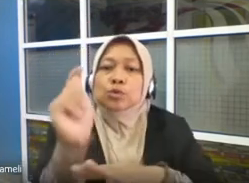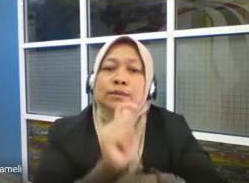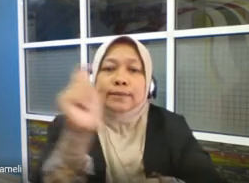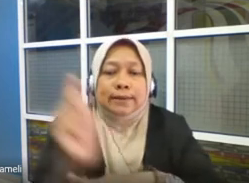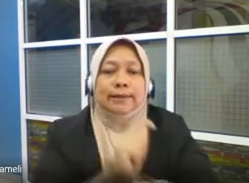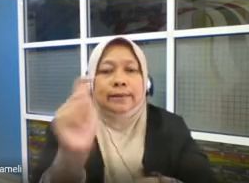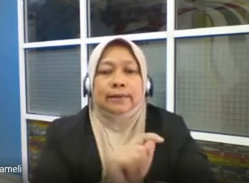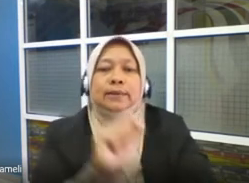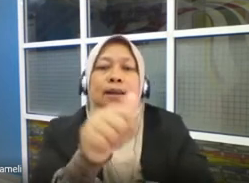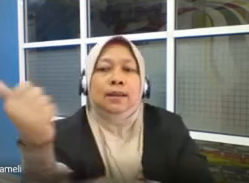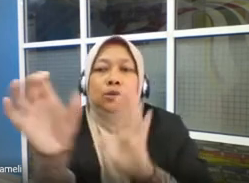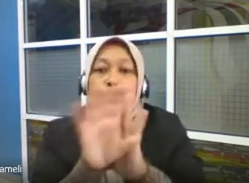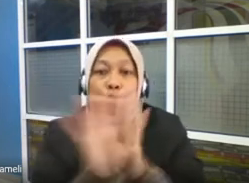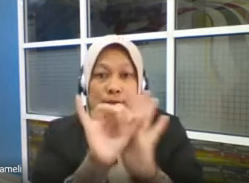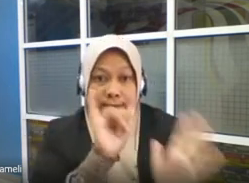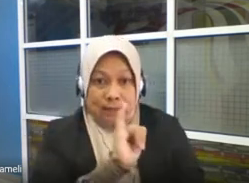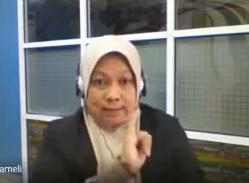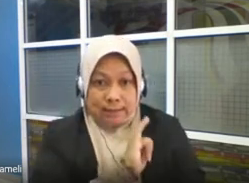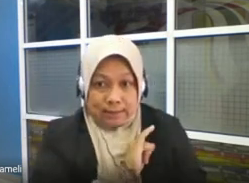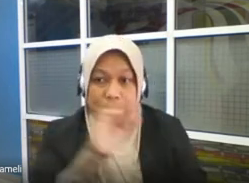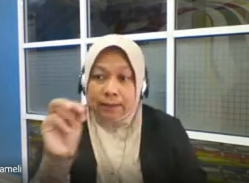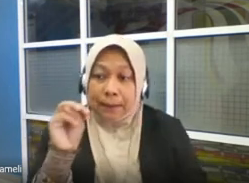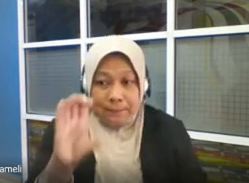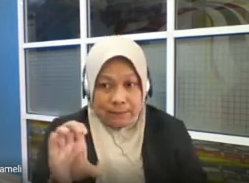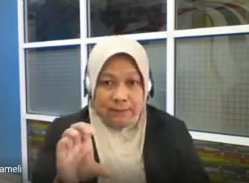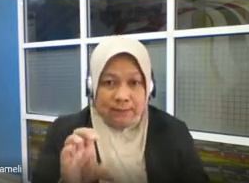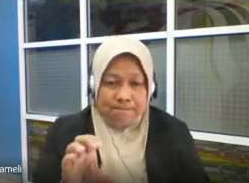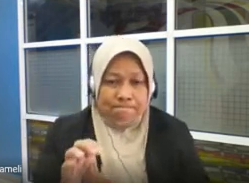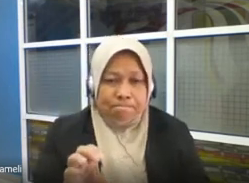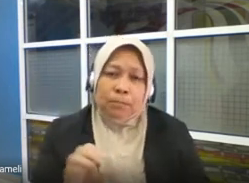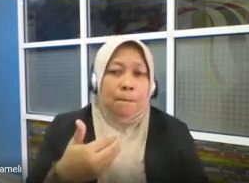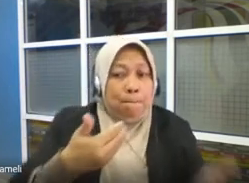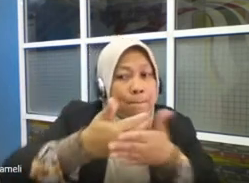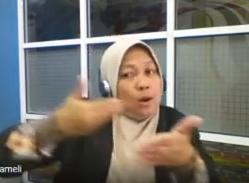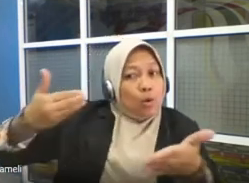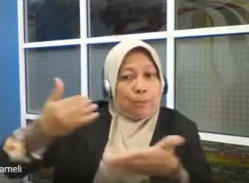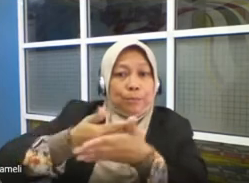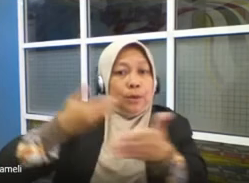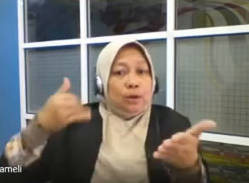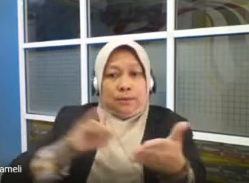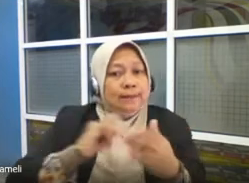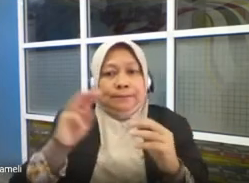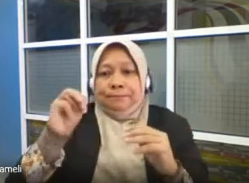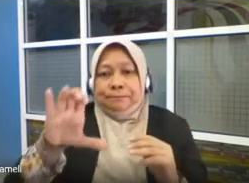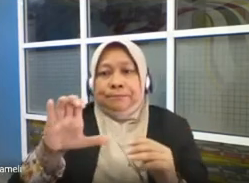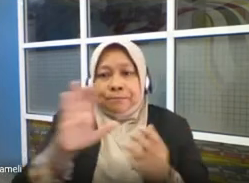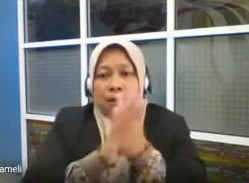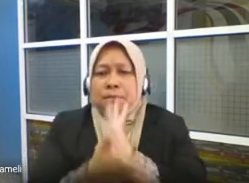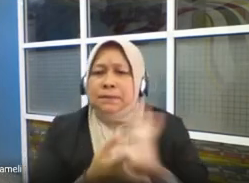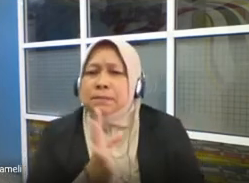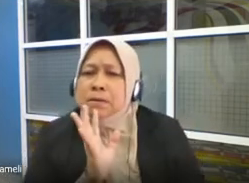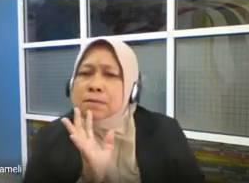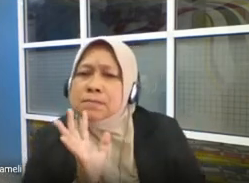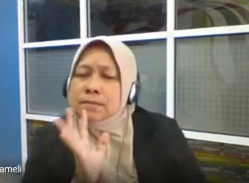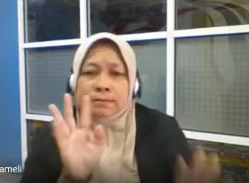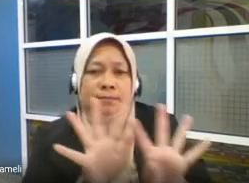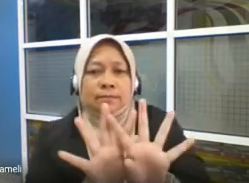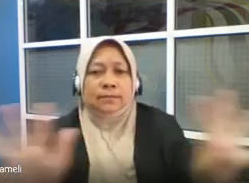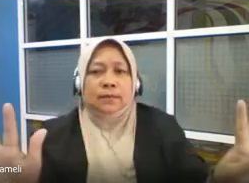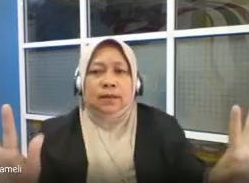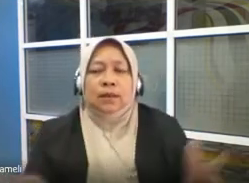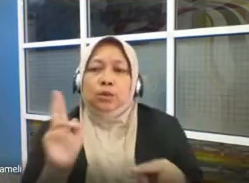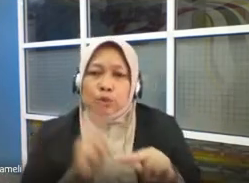lah. Kalau saya sebagai seorang pengacara majlis, memang sebelum saya nak mengacarakan majlis tu ataupun bercakap di depan orang, saya